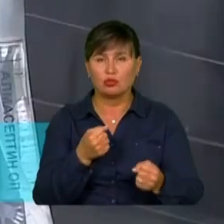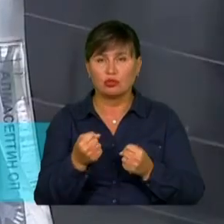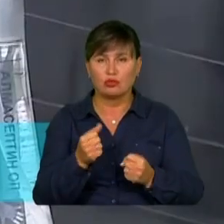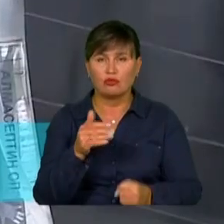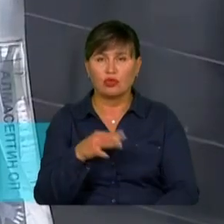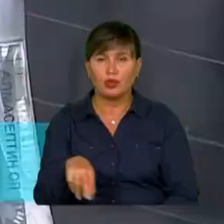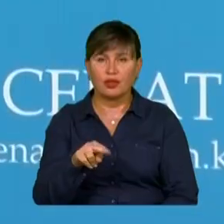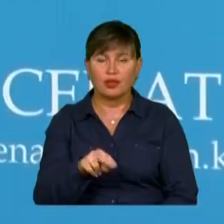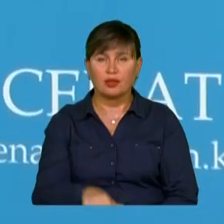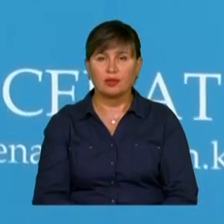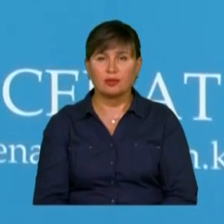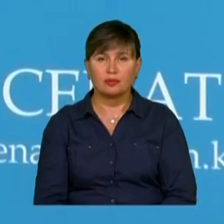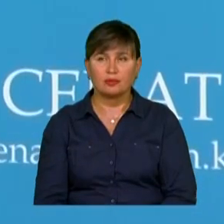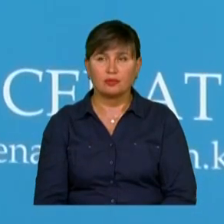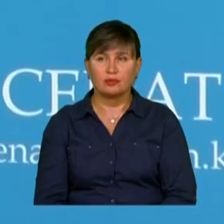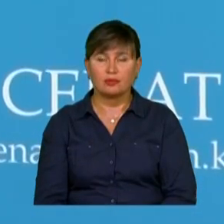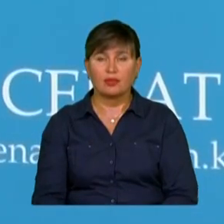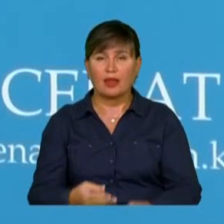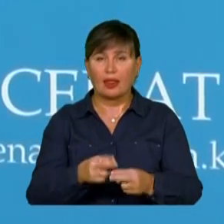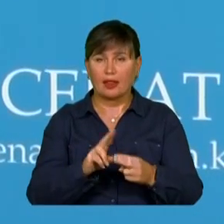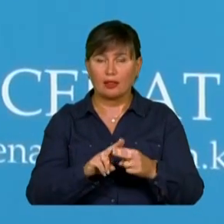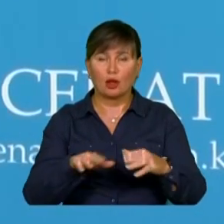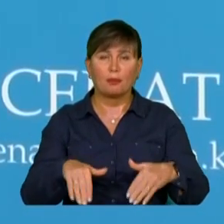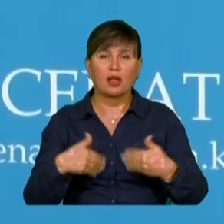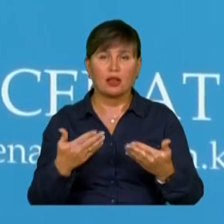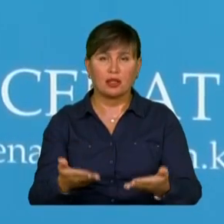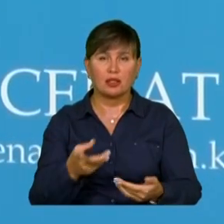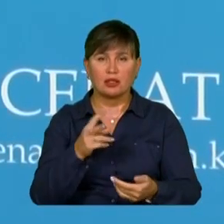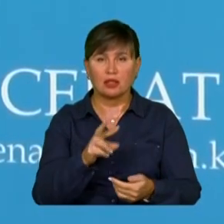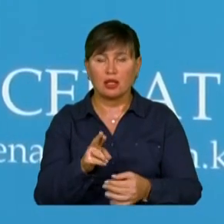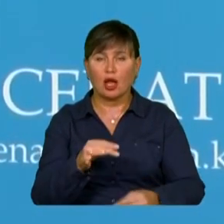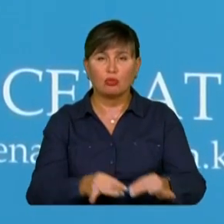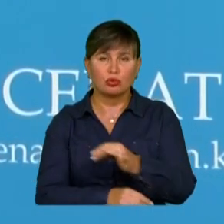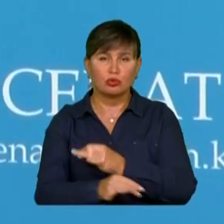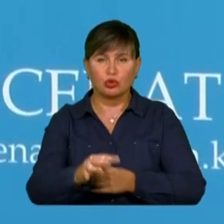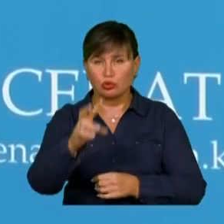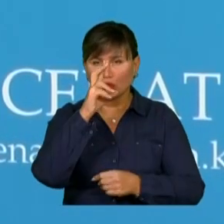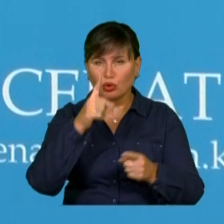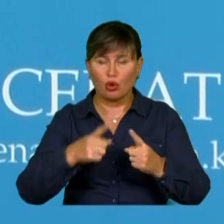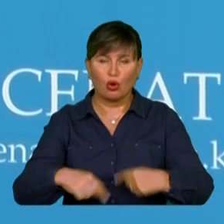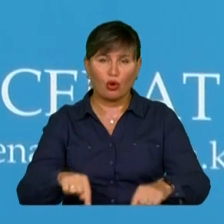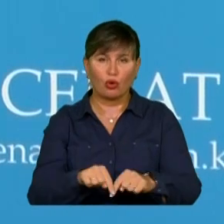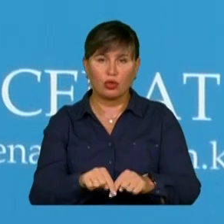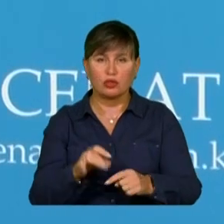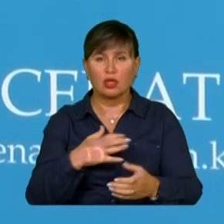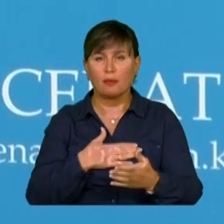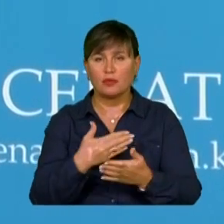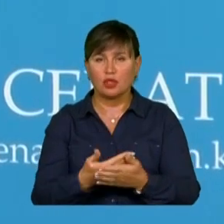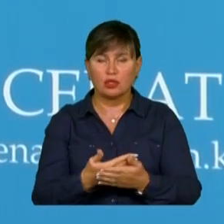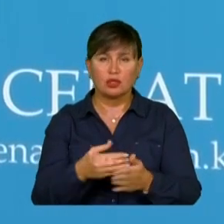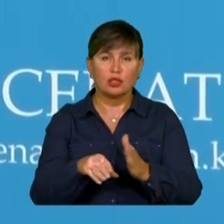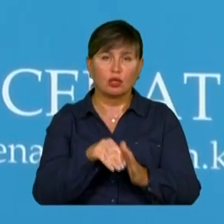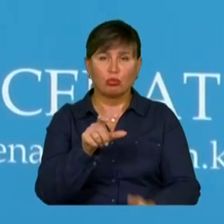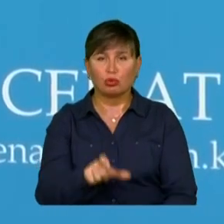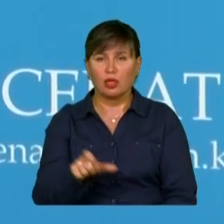фонда. Это предложение для обсуждения с государственными органами, с общественностью, с